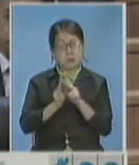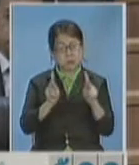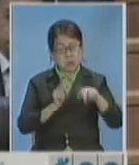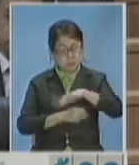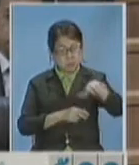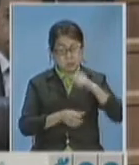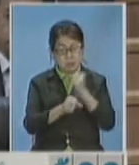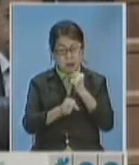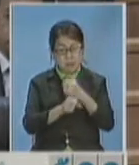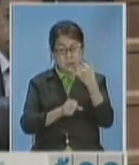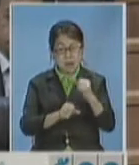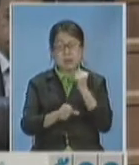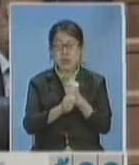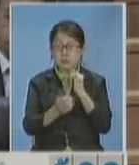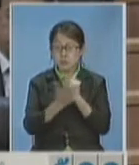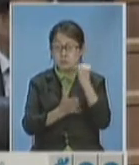ไม่ชอบขอบคุณครับ